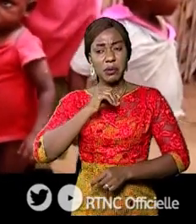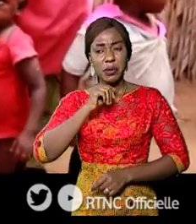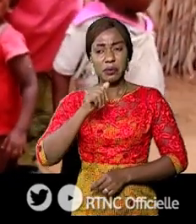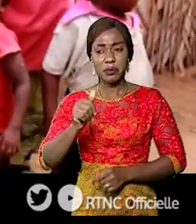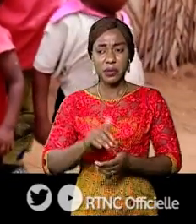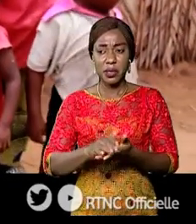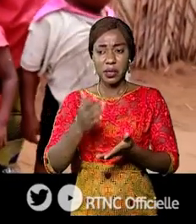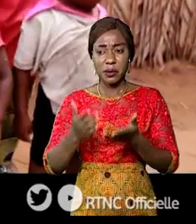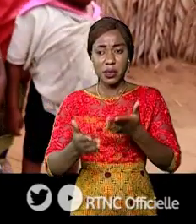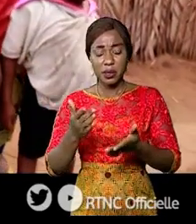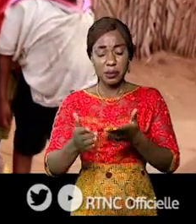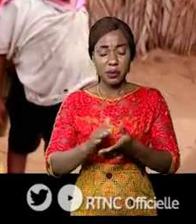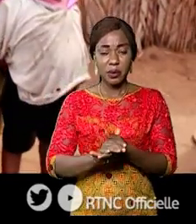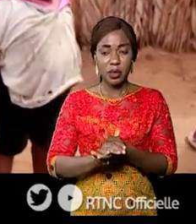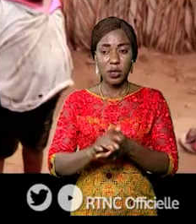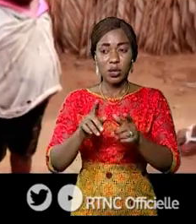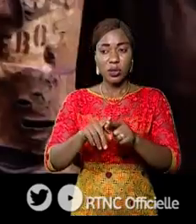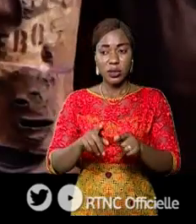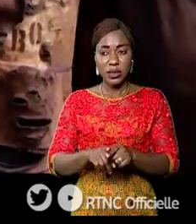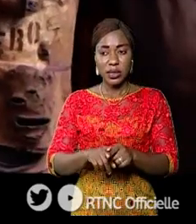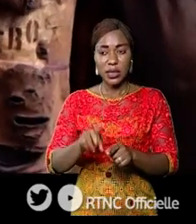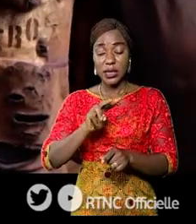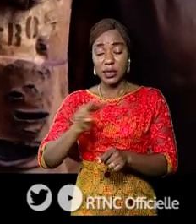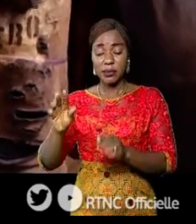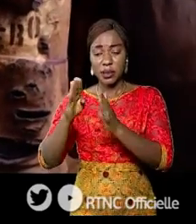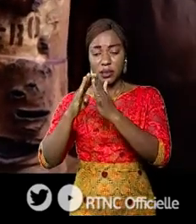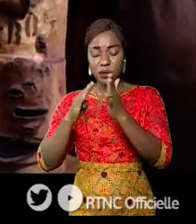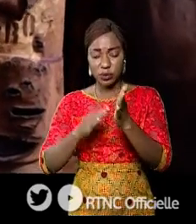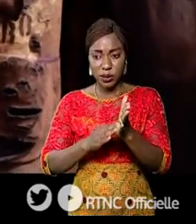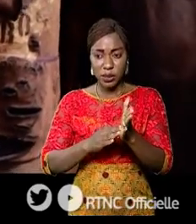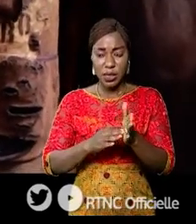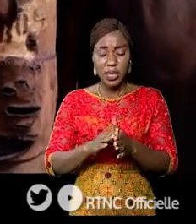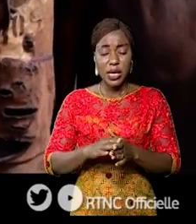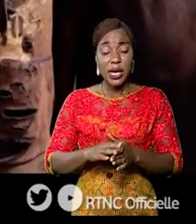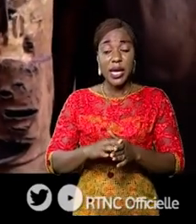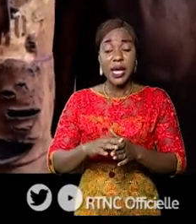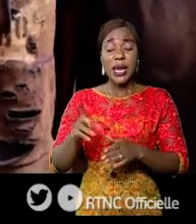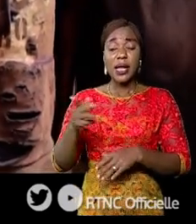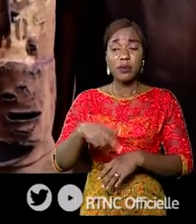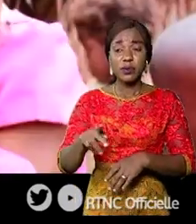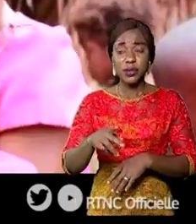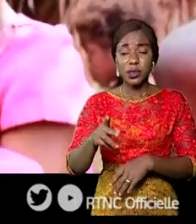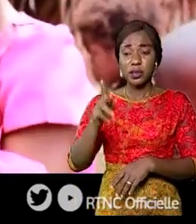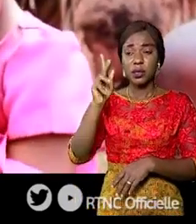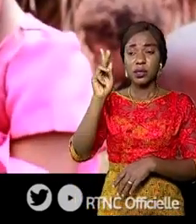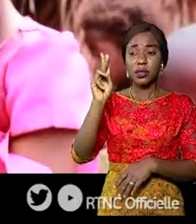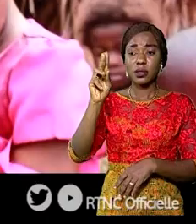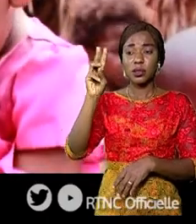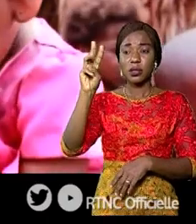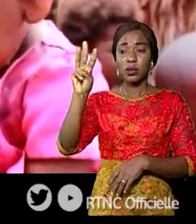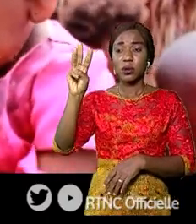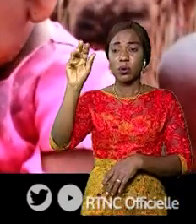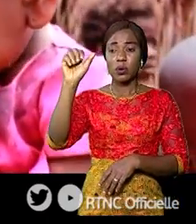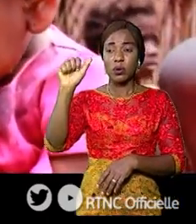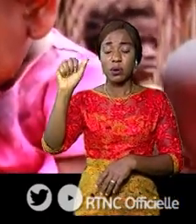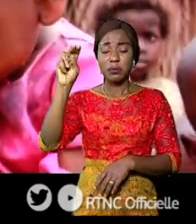les statistiques de l'enquête MIX 2018, la province du Kwango bat les records de toutes les provinces du pays avec un taux